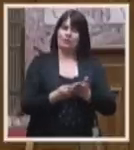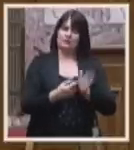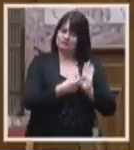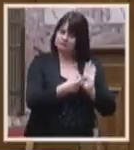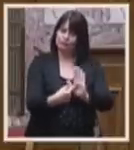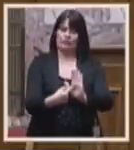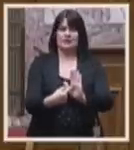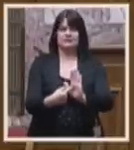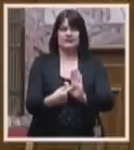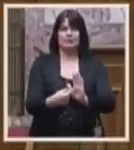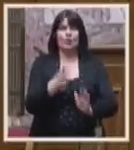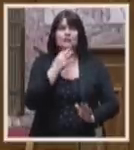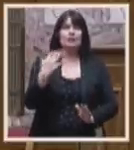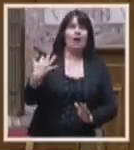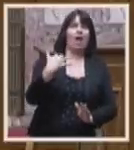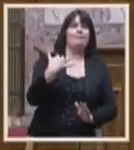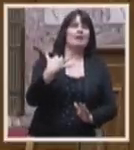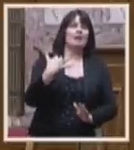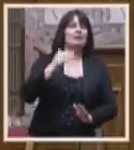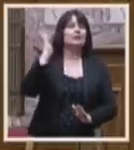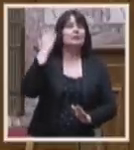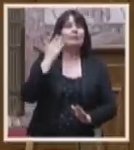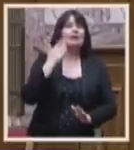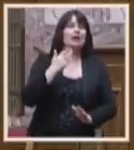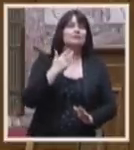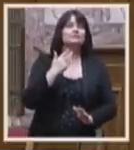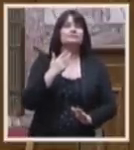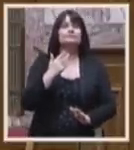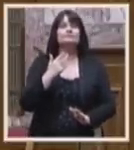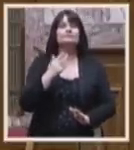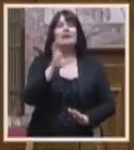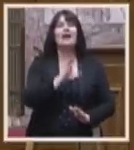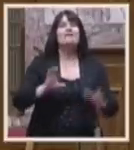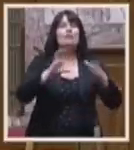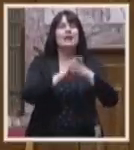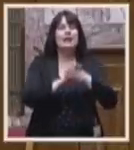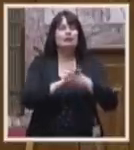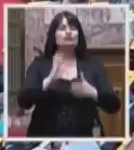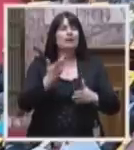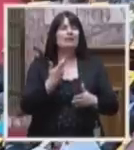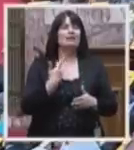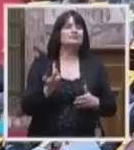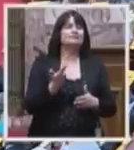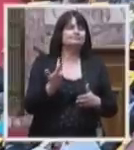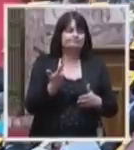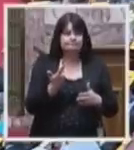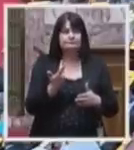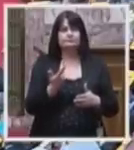στιγμές όταν απειλήθηκε, παραδείγματος χάρη, το δικαίωμα ψήφου στην Ευρωπαϊκή Ένωση λόγω